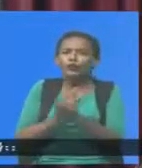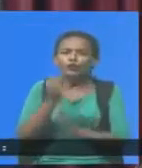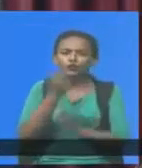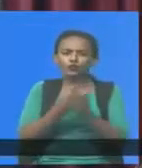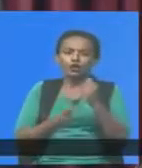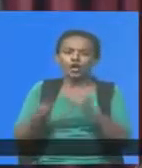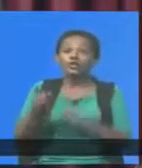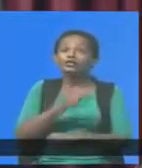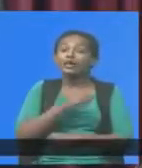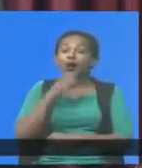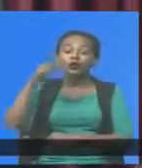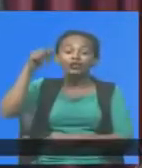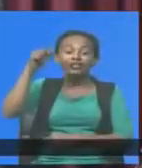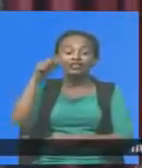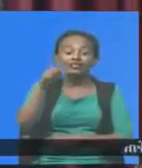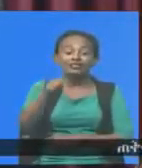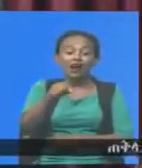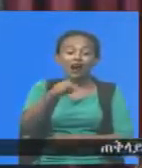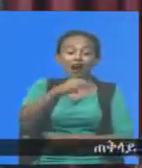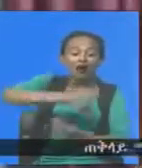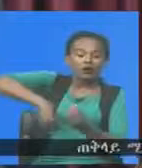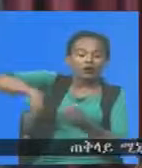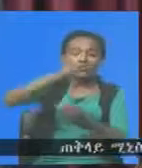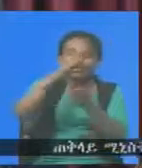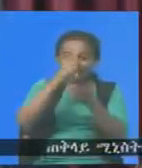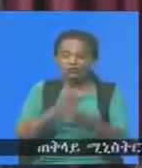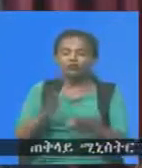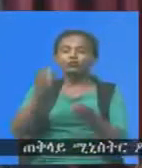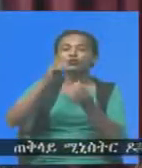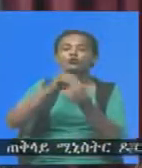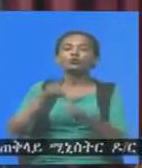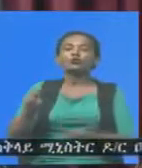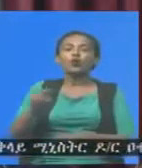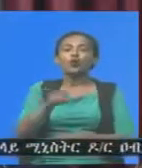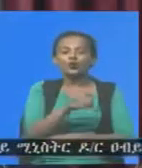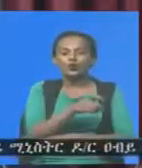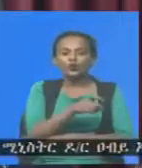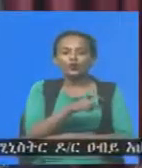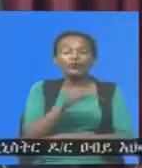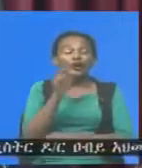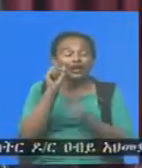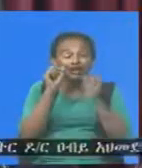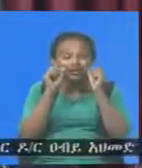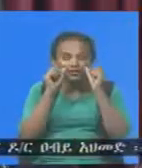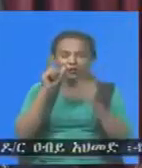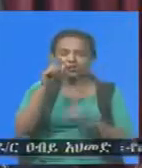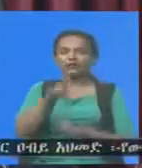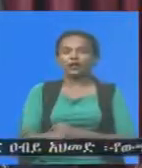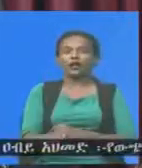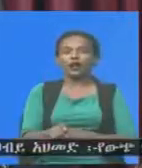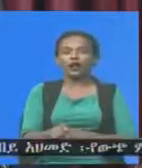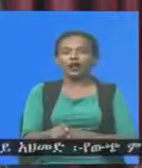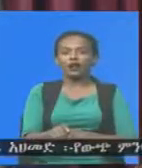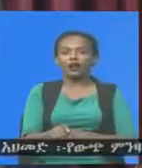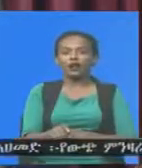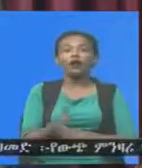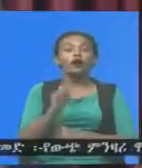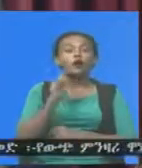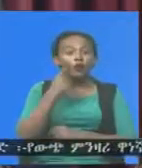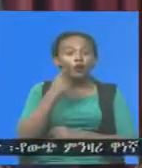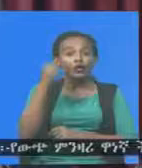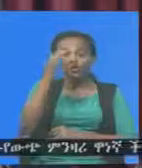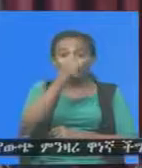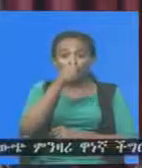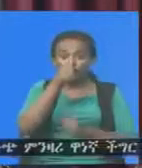ሳይሆን ለዚያ ከባቢ ህዝብ ክብርም ጭምር መሆኑን መገንዘብ ያስፈልጋል። እንኳን